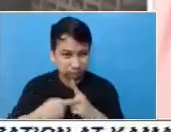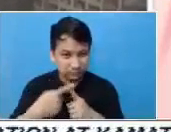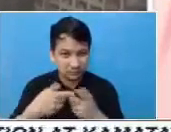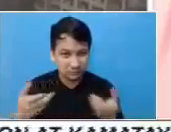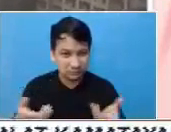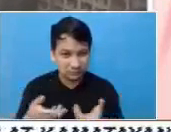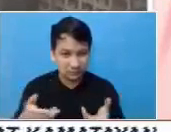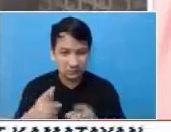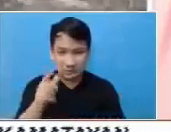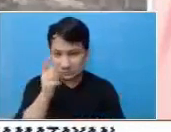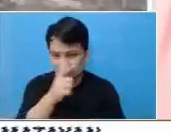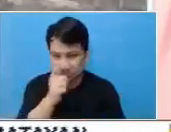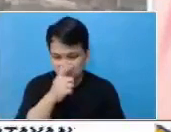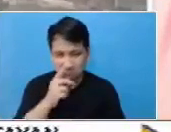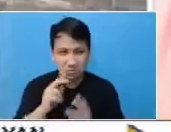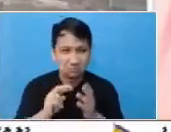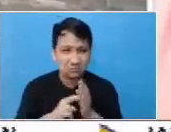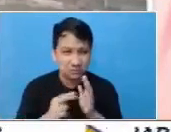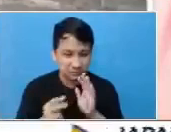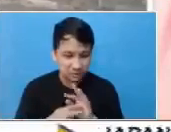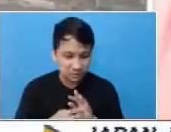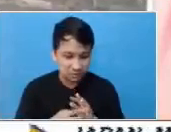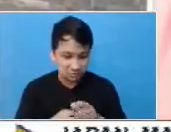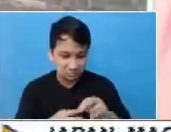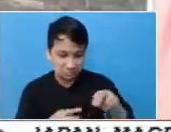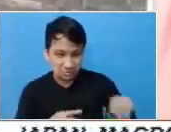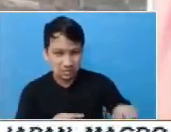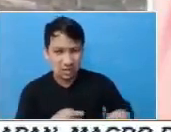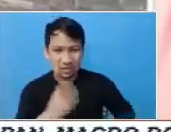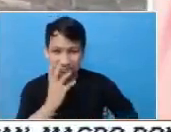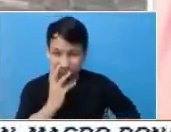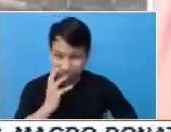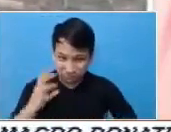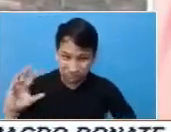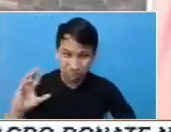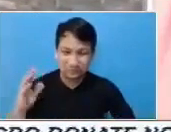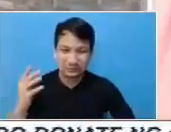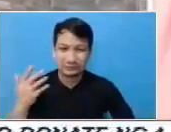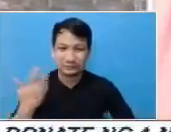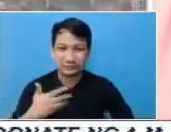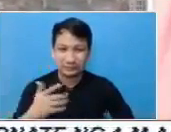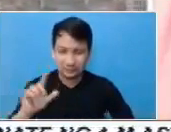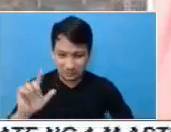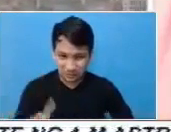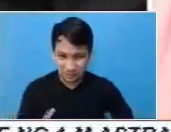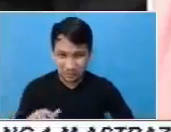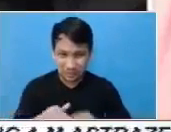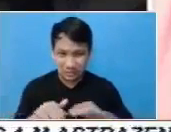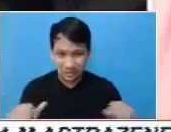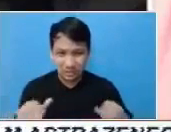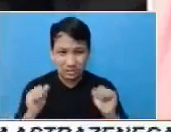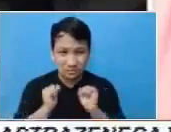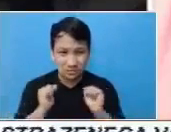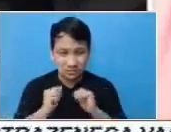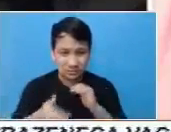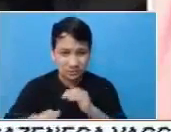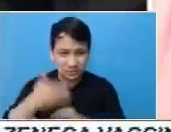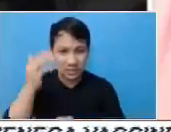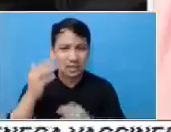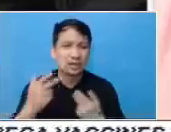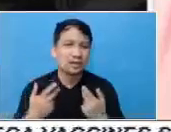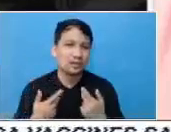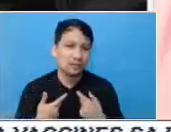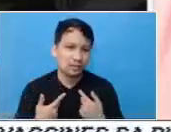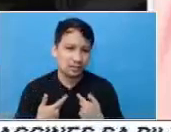Volcano at ito na po yung pinaka-latest observation natin, nakita po natin sa satellite data na nagkaroon po